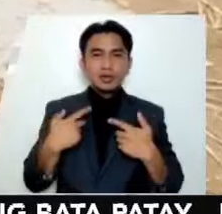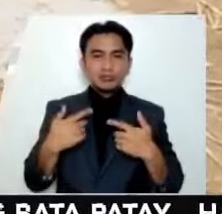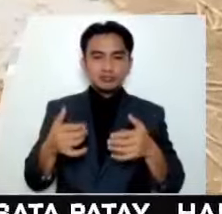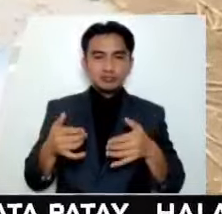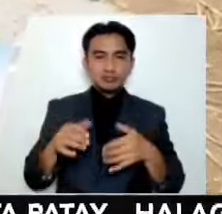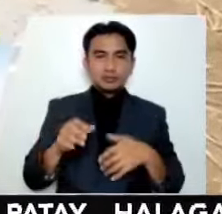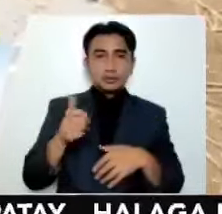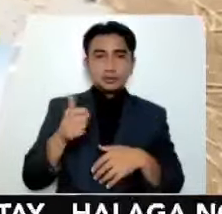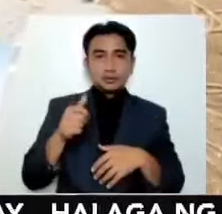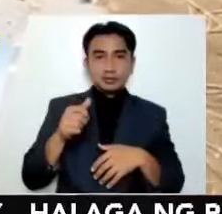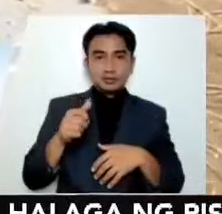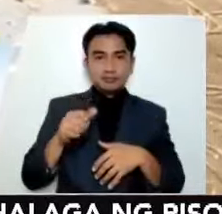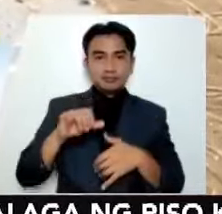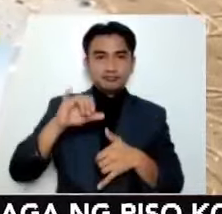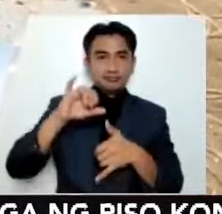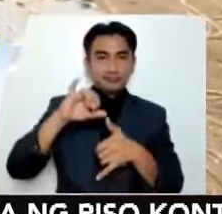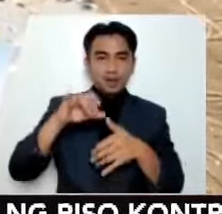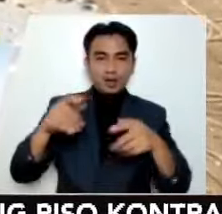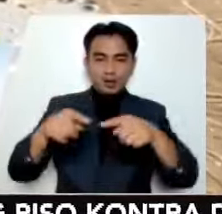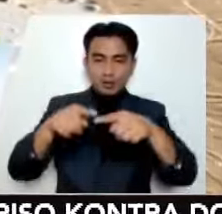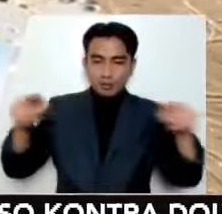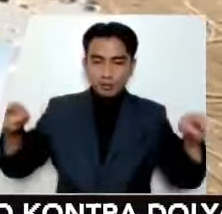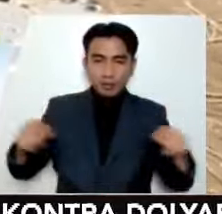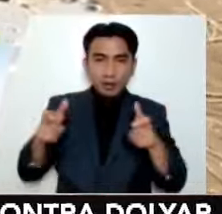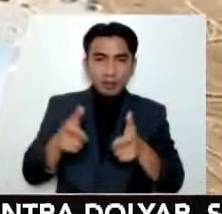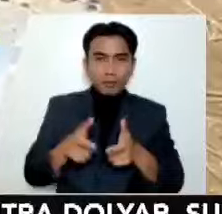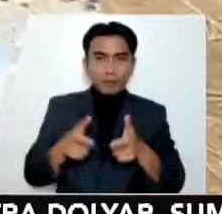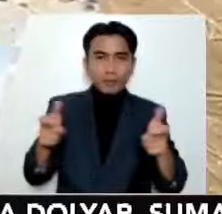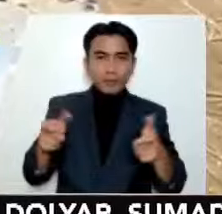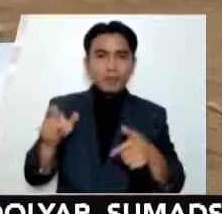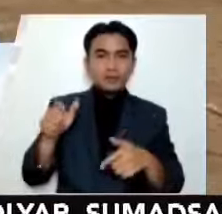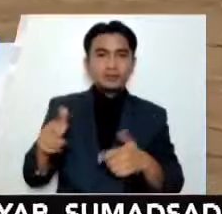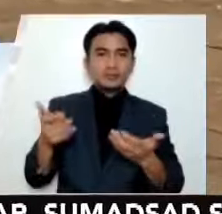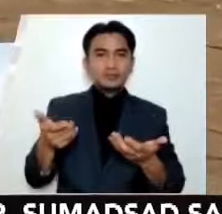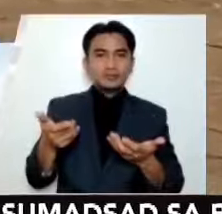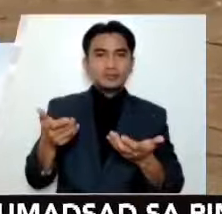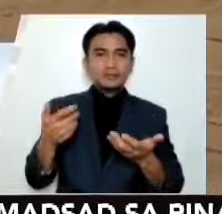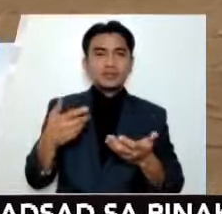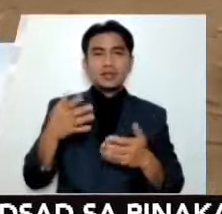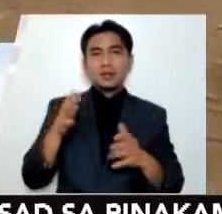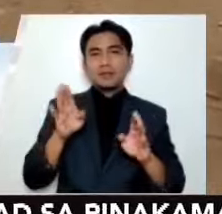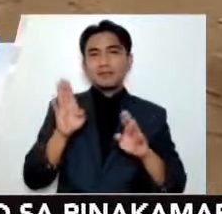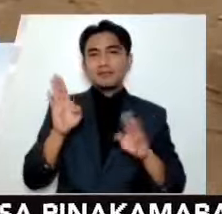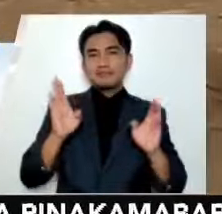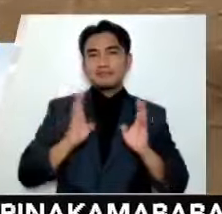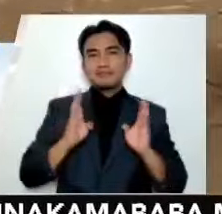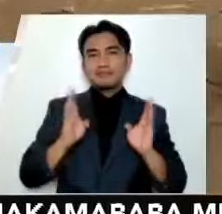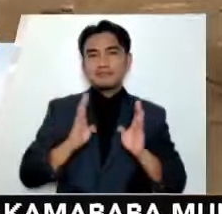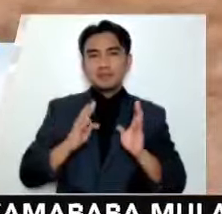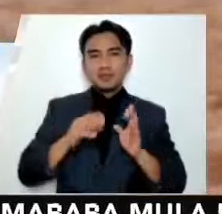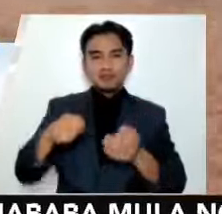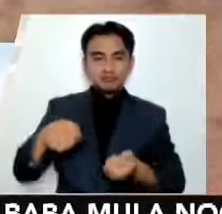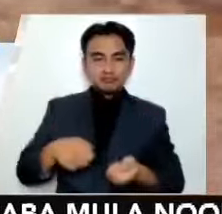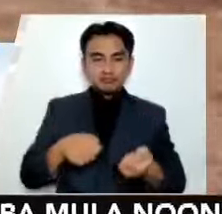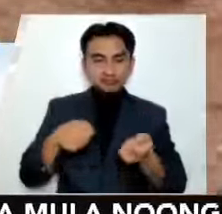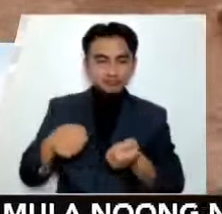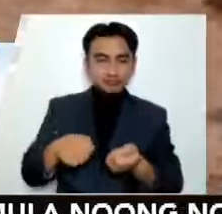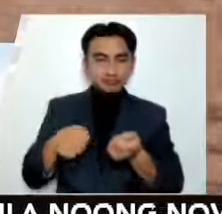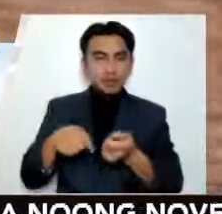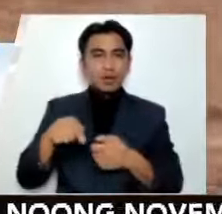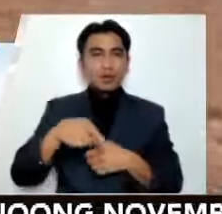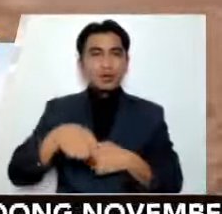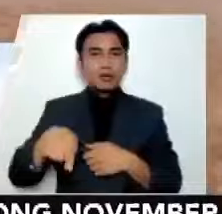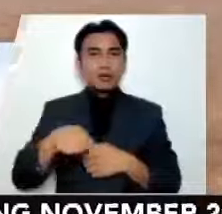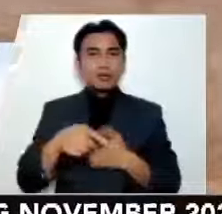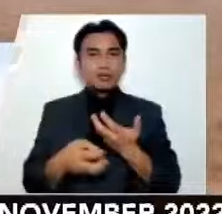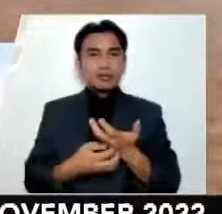giant paella a la Cordillera sa Farmers Month Celebration sa Baguio City. Hindi lang basta paella yan dahil tampok dito ang iba't